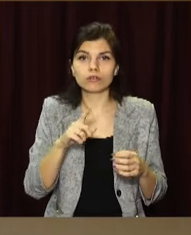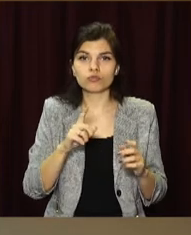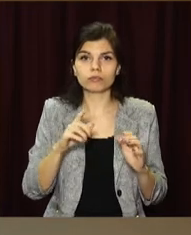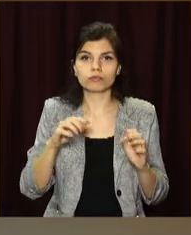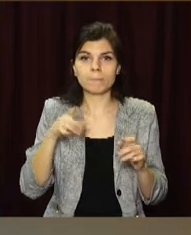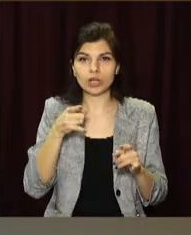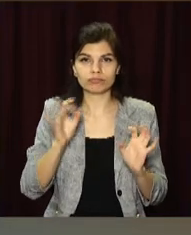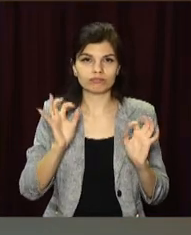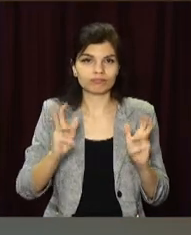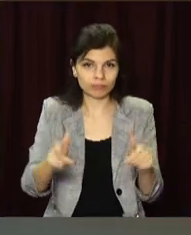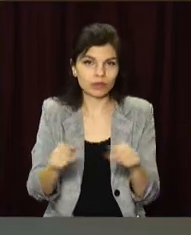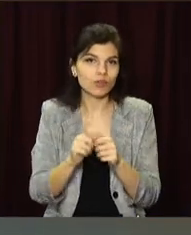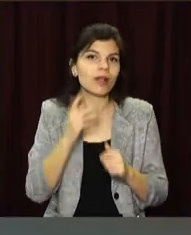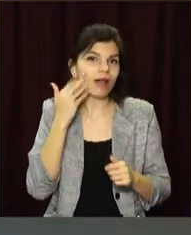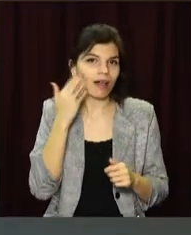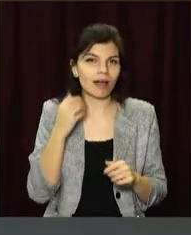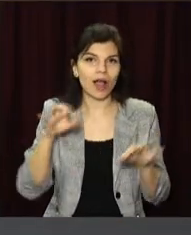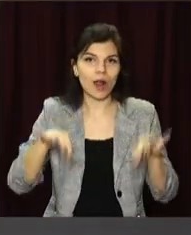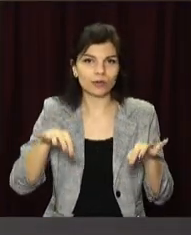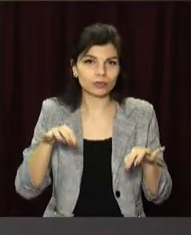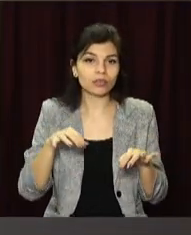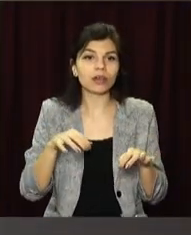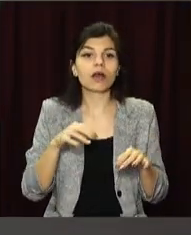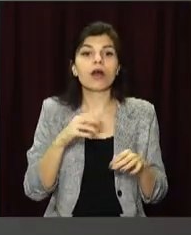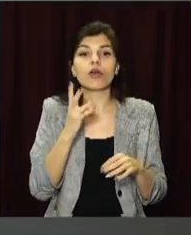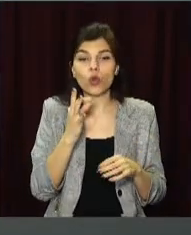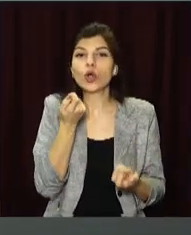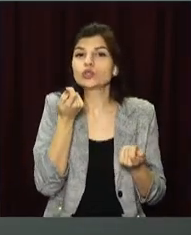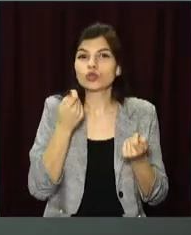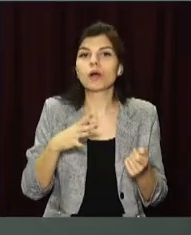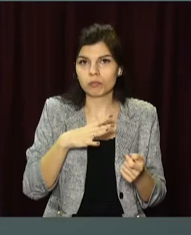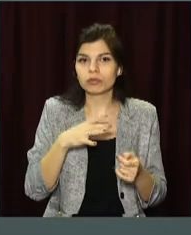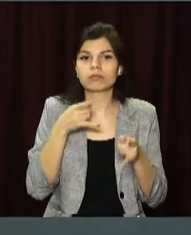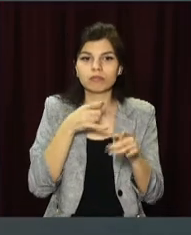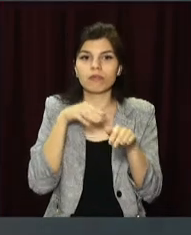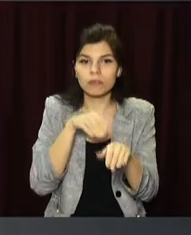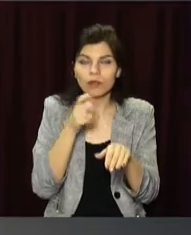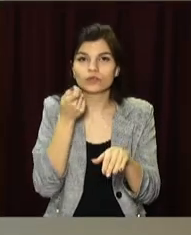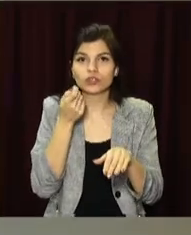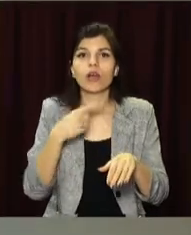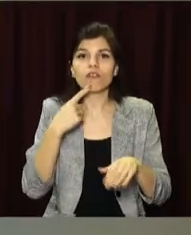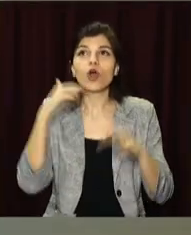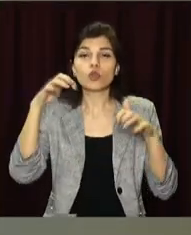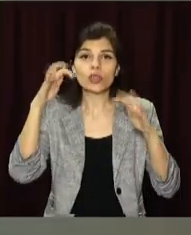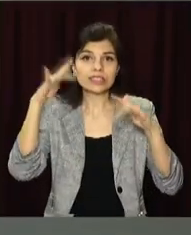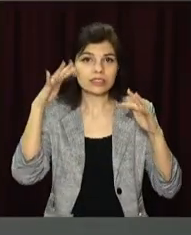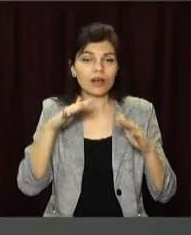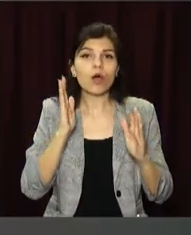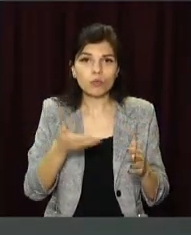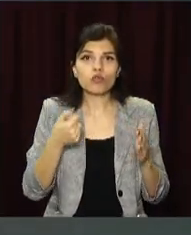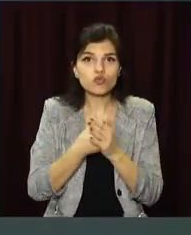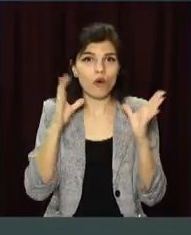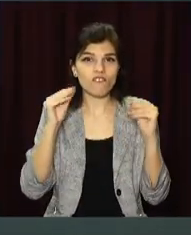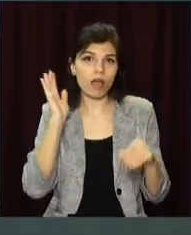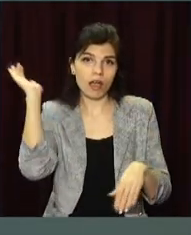краще щеплення з покриттям. Однак, попри це, зранку на місці утворилися затори і рух транспорту був ускладнений. Синоптики прогнозують, що дощ